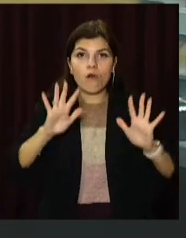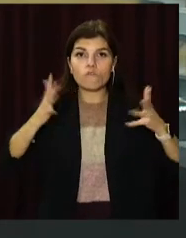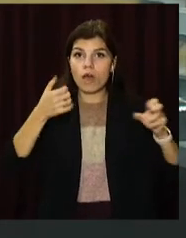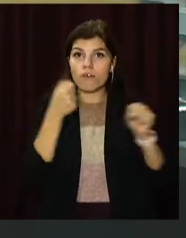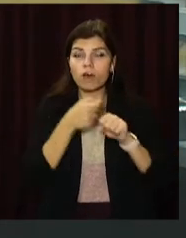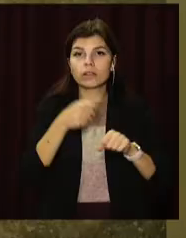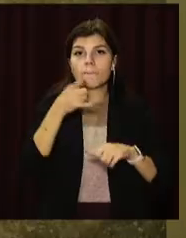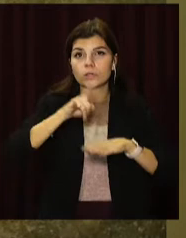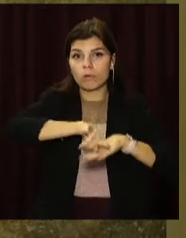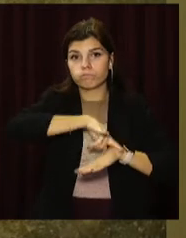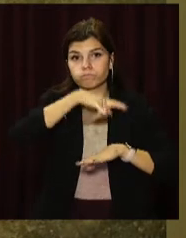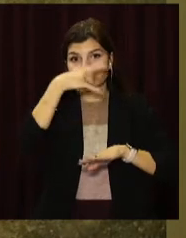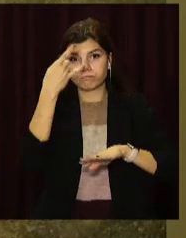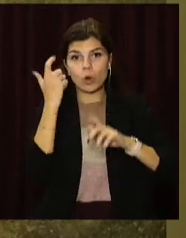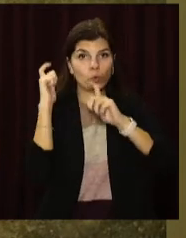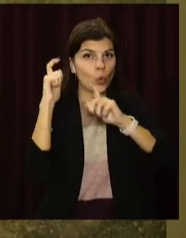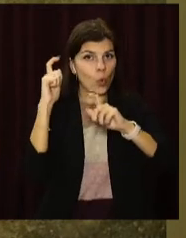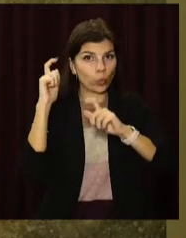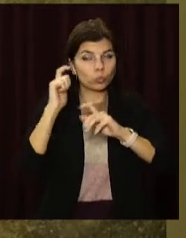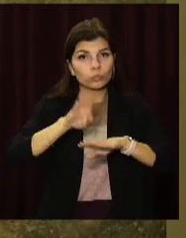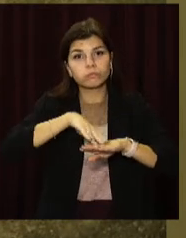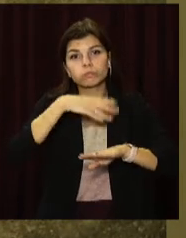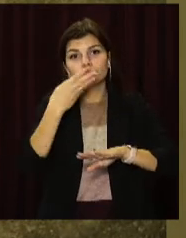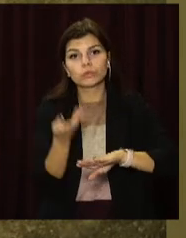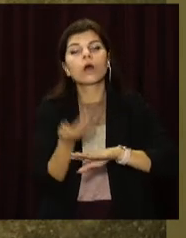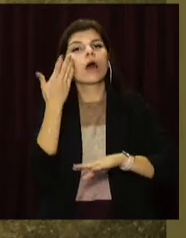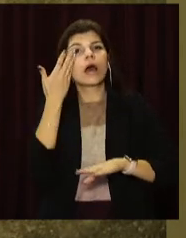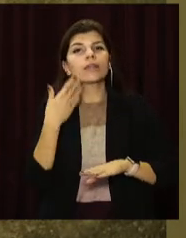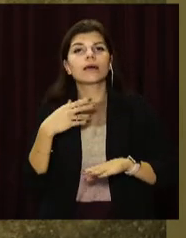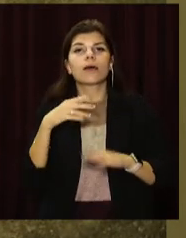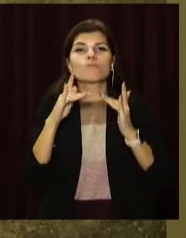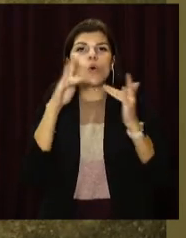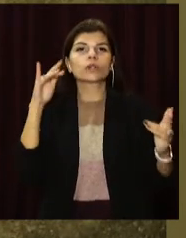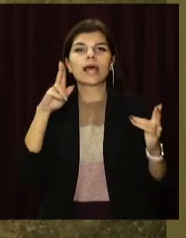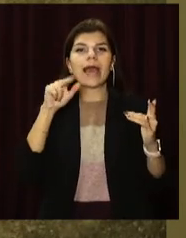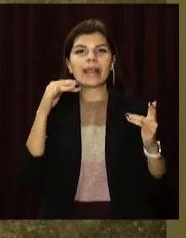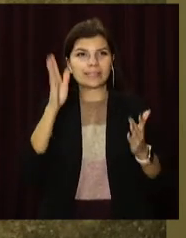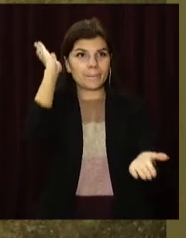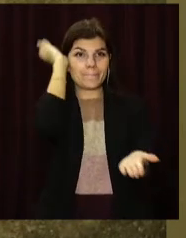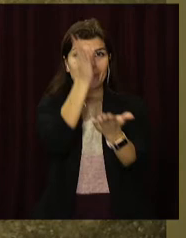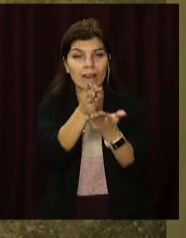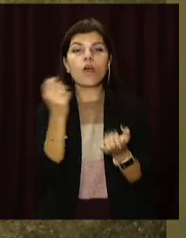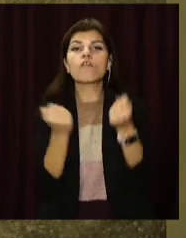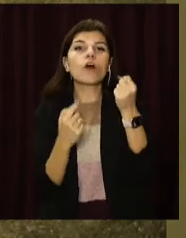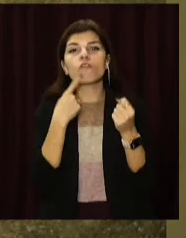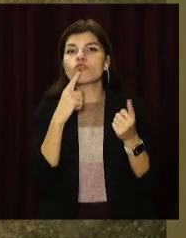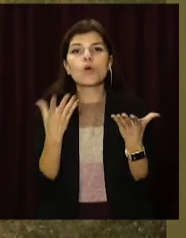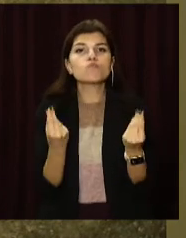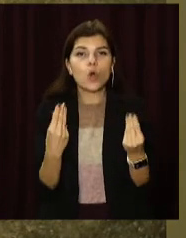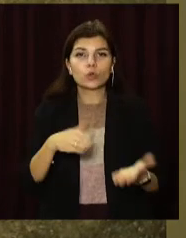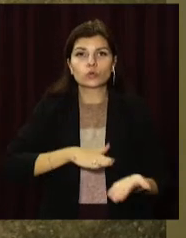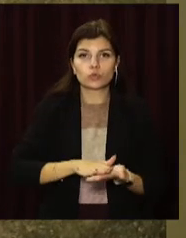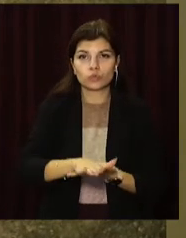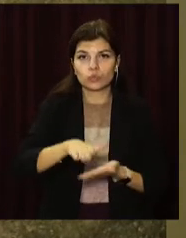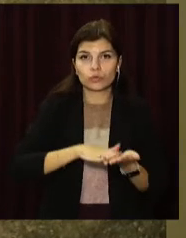Там перекинулася вантажівка. Це сталося, коли фура рухалась в бік Кайдацького мосту. За словами водія, дорога була мокра та